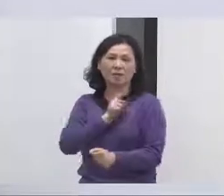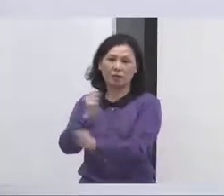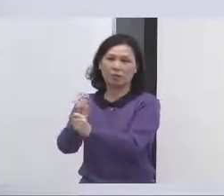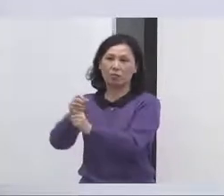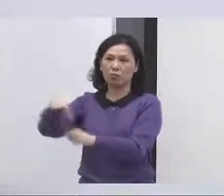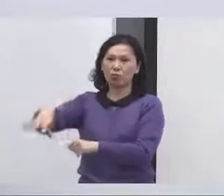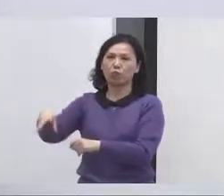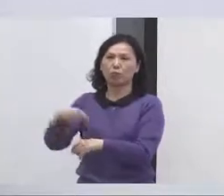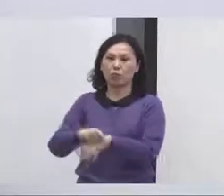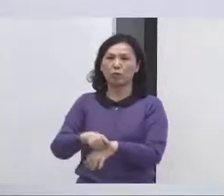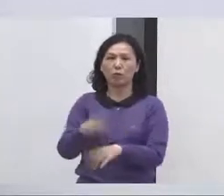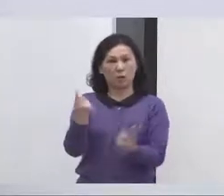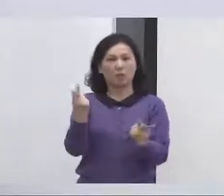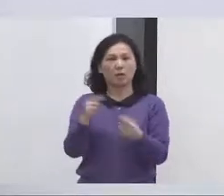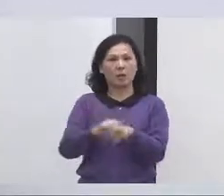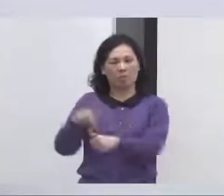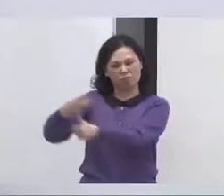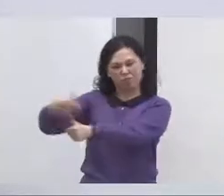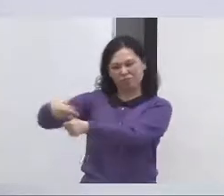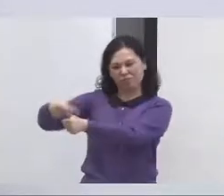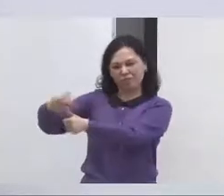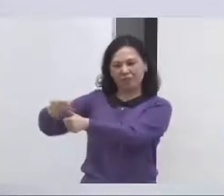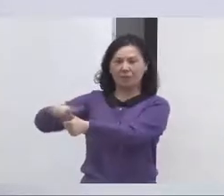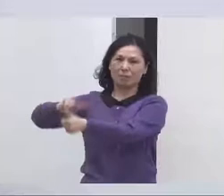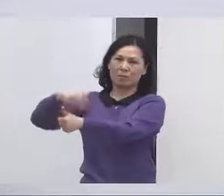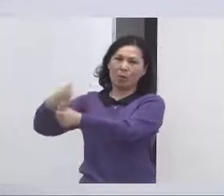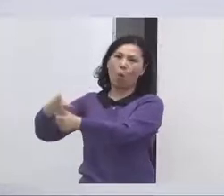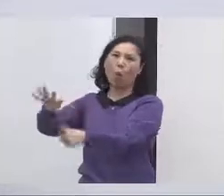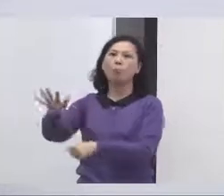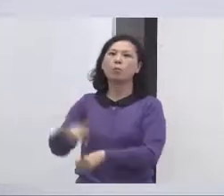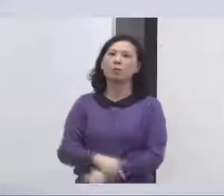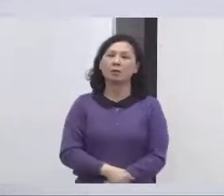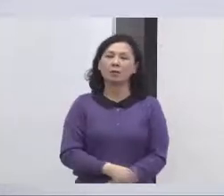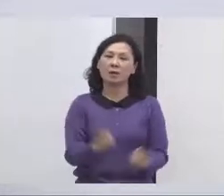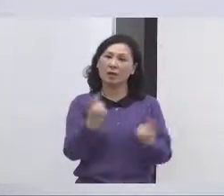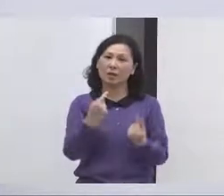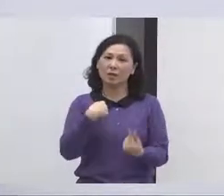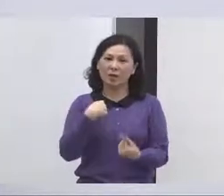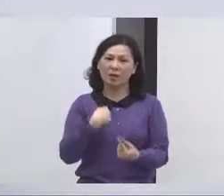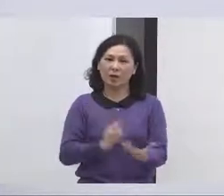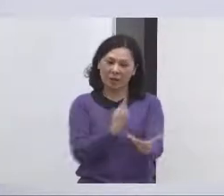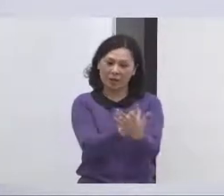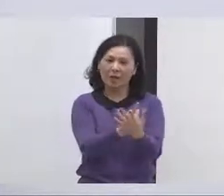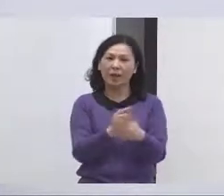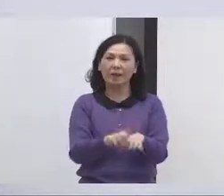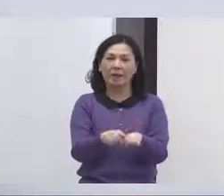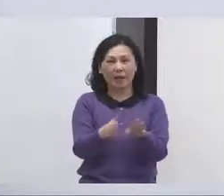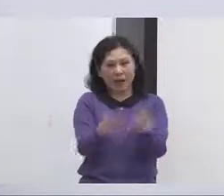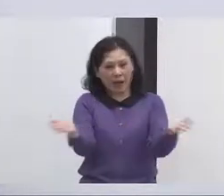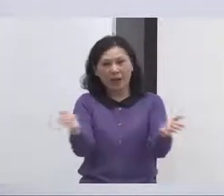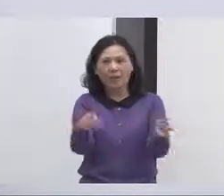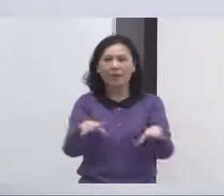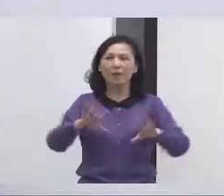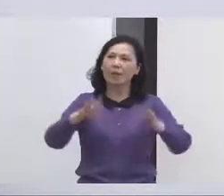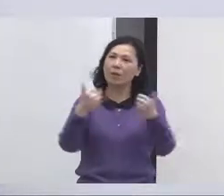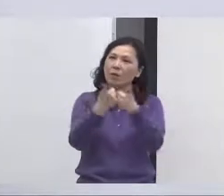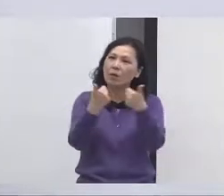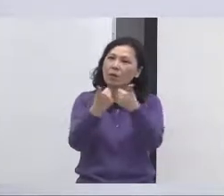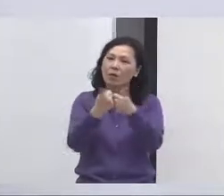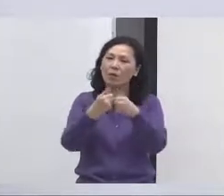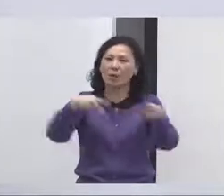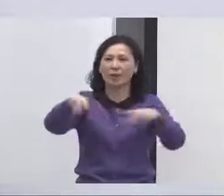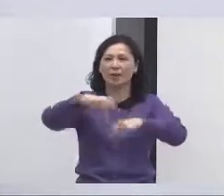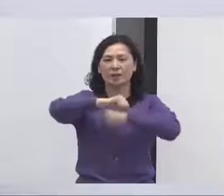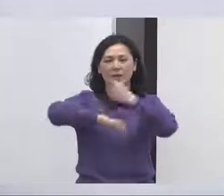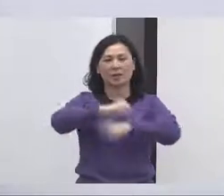他这个文化。比如说像我个人参与那个开放国会行动方案，我们还有 Ronnie，